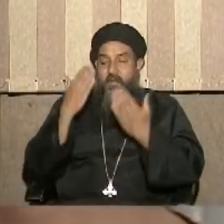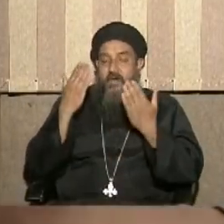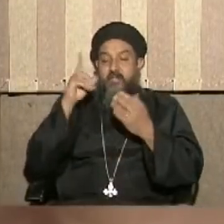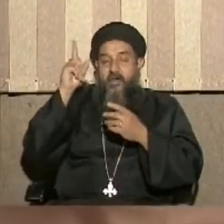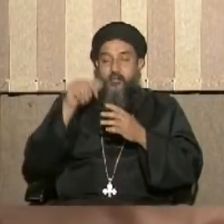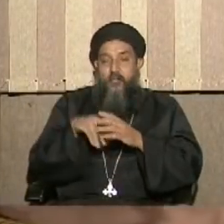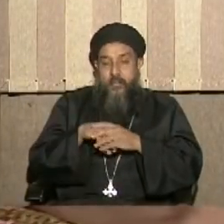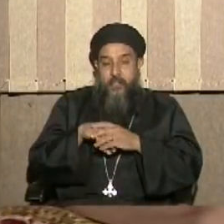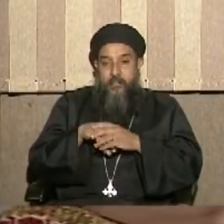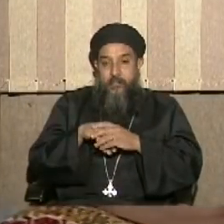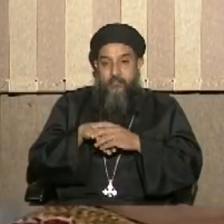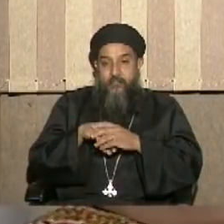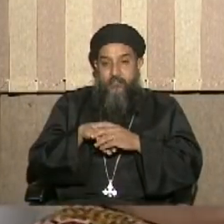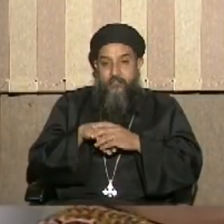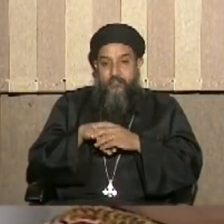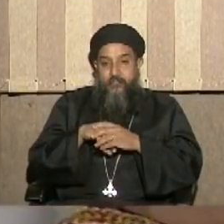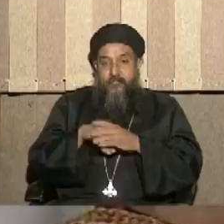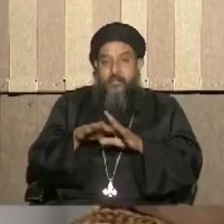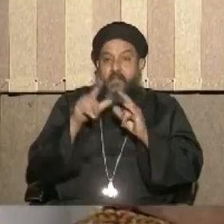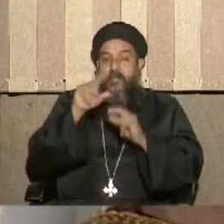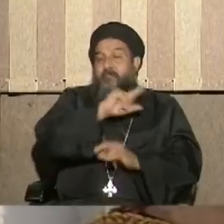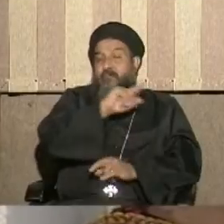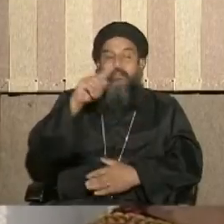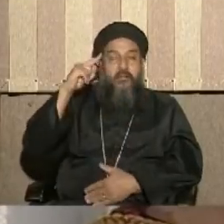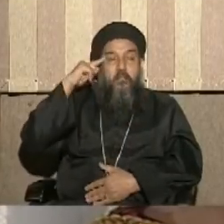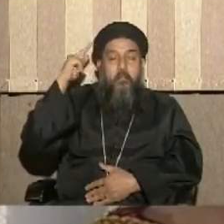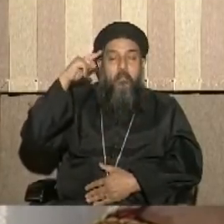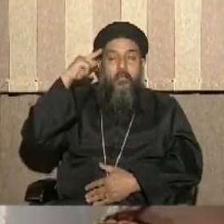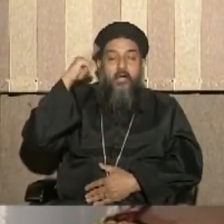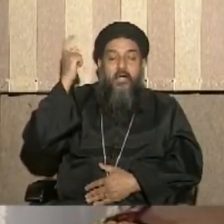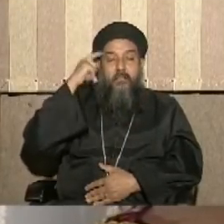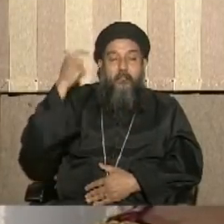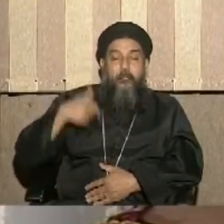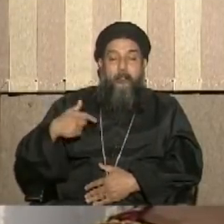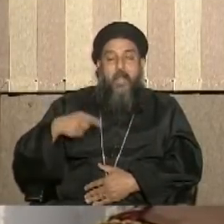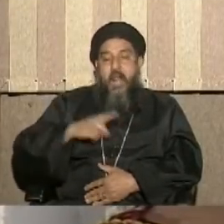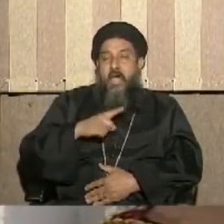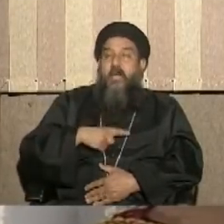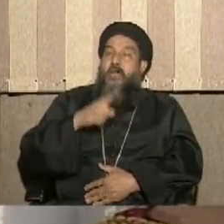يا رب لا تتركنا ومشروط عقولنا،